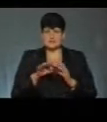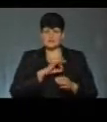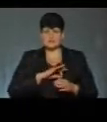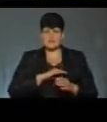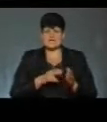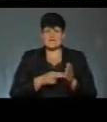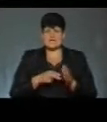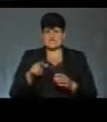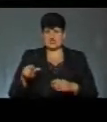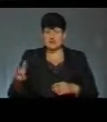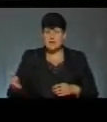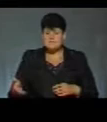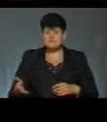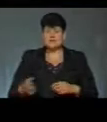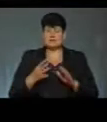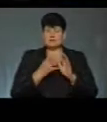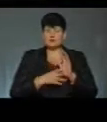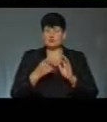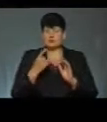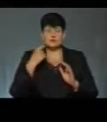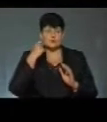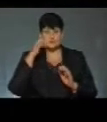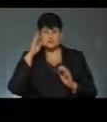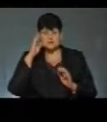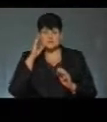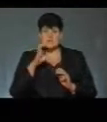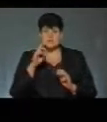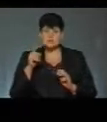залізничникам. 91-річний Сергій Зубко,